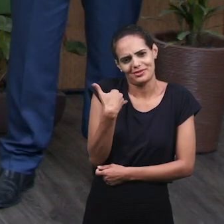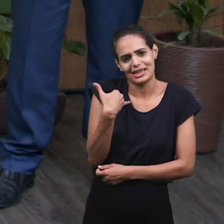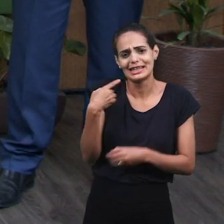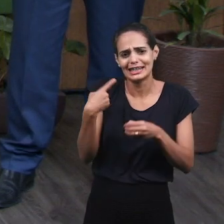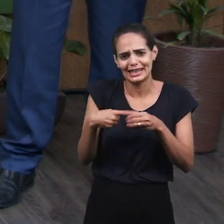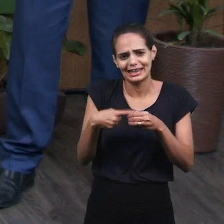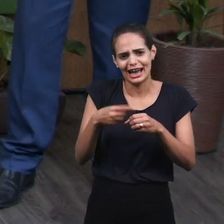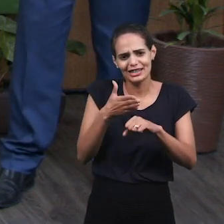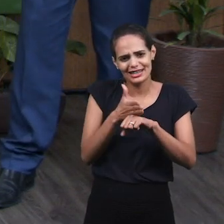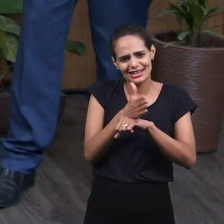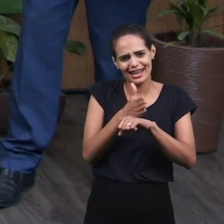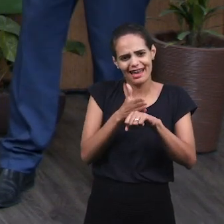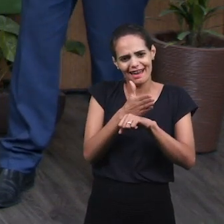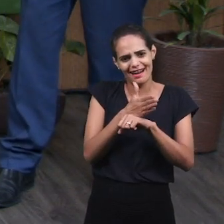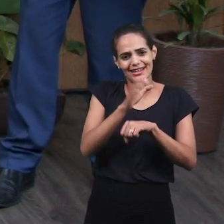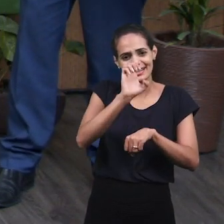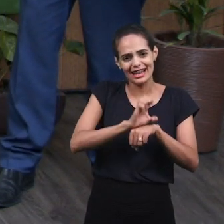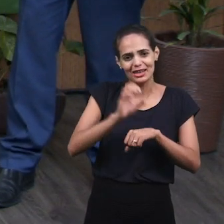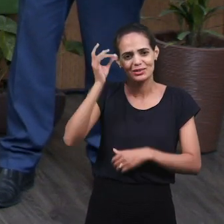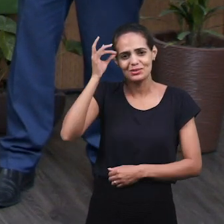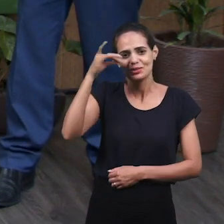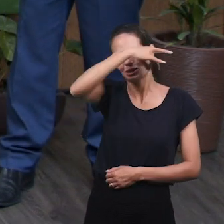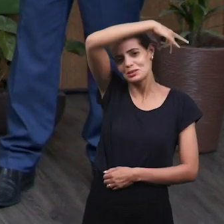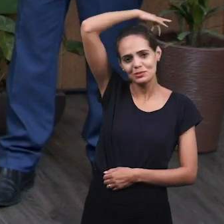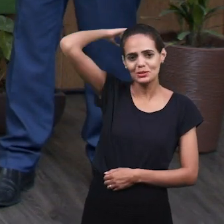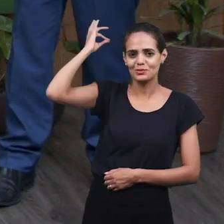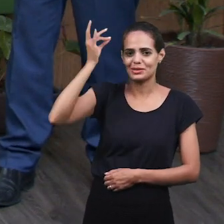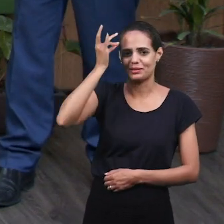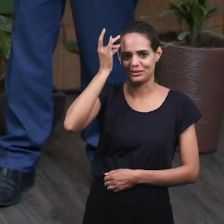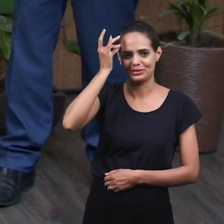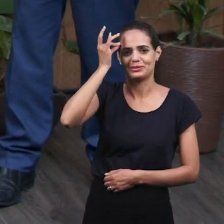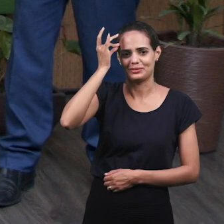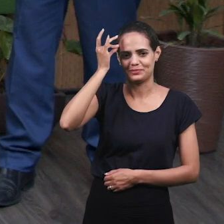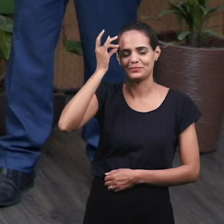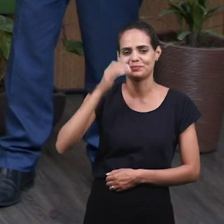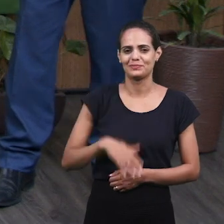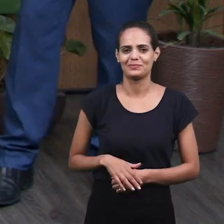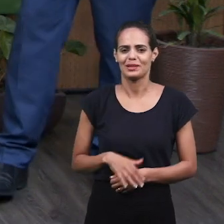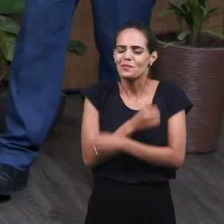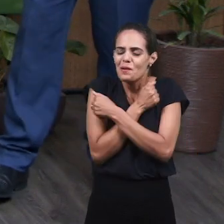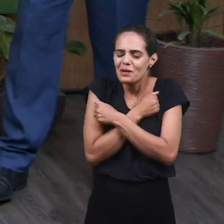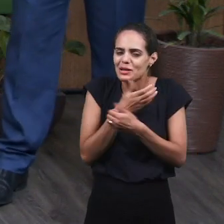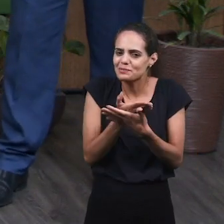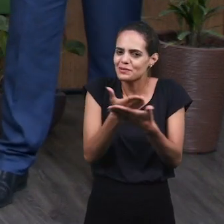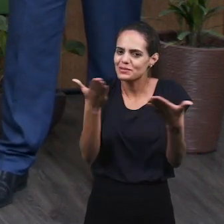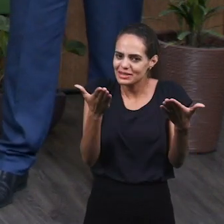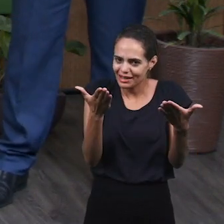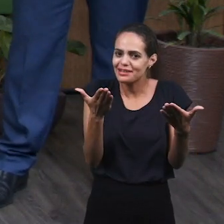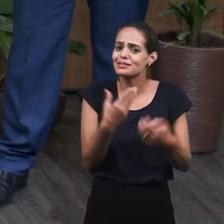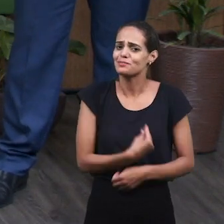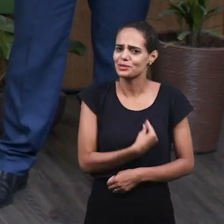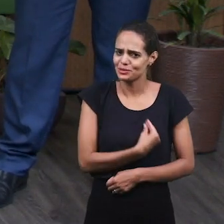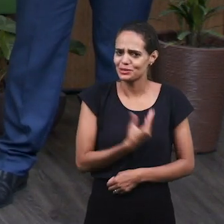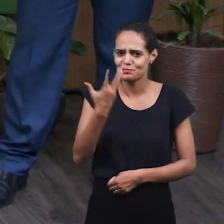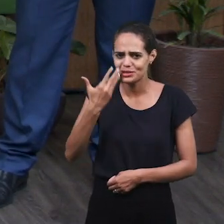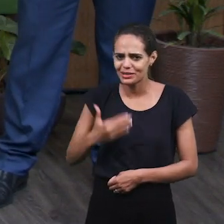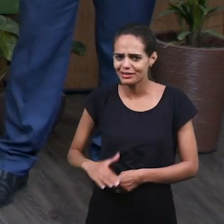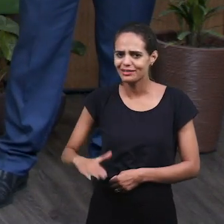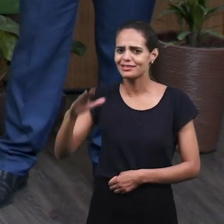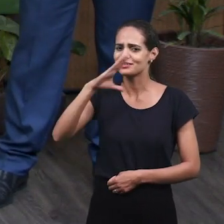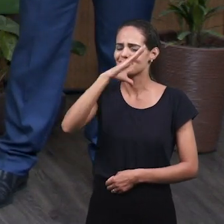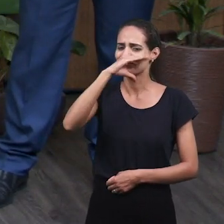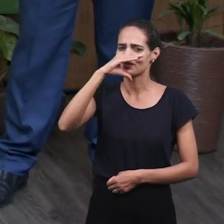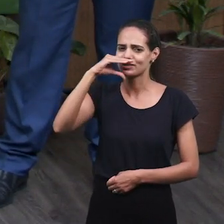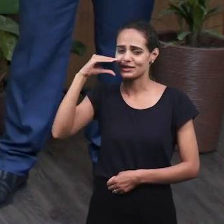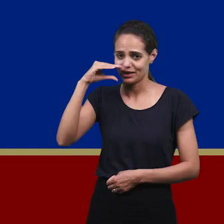Santo, sont les enfants adolescents qui sont toujours avec nous. Il y a une grande participation. Il nous a écrit, «